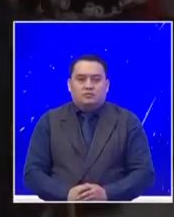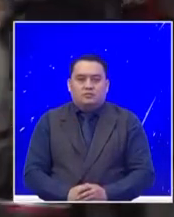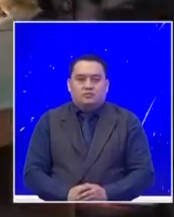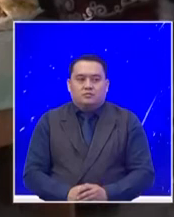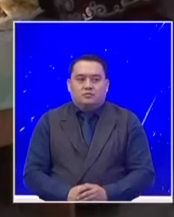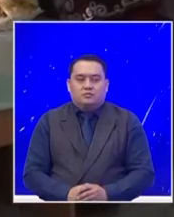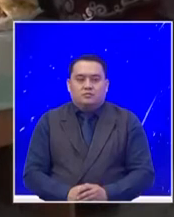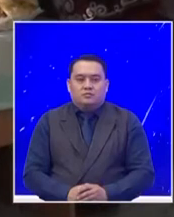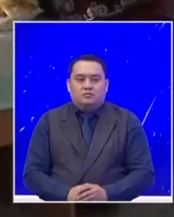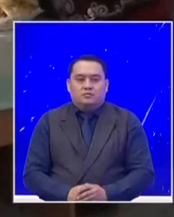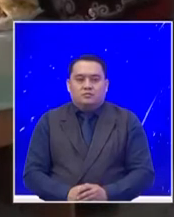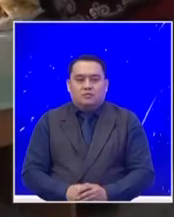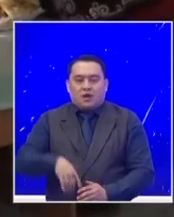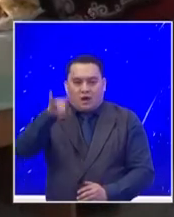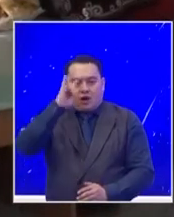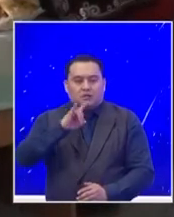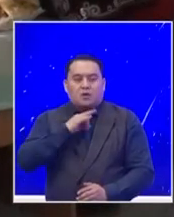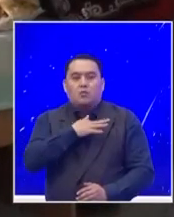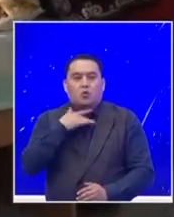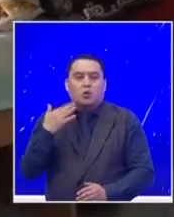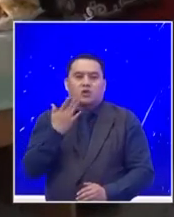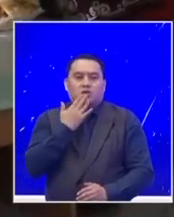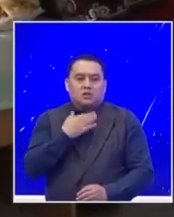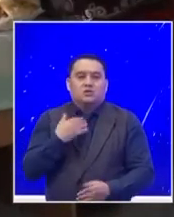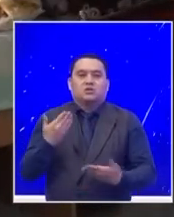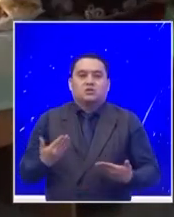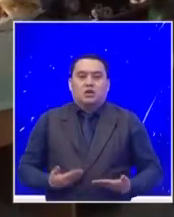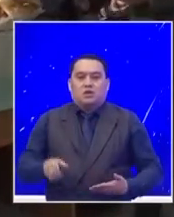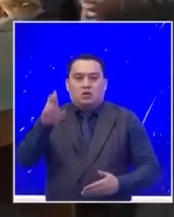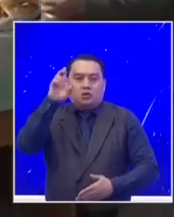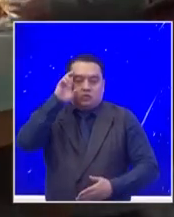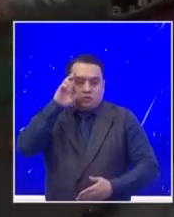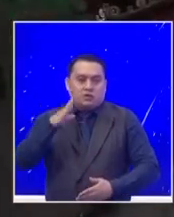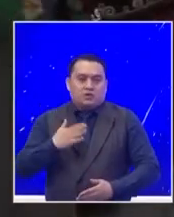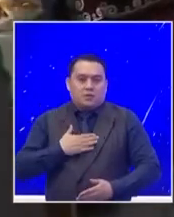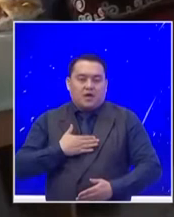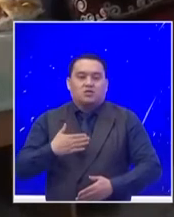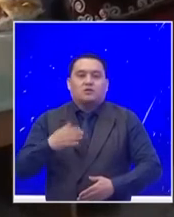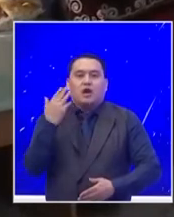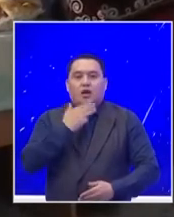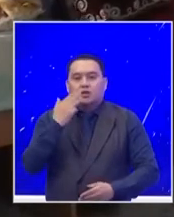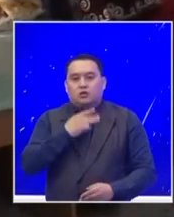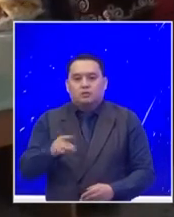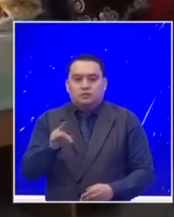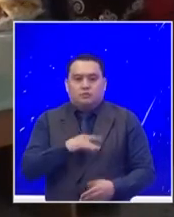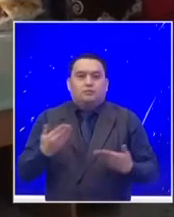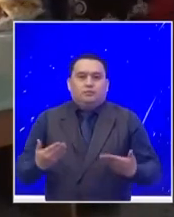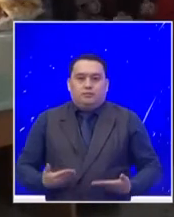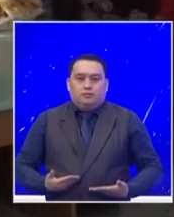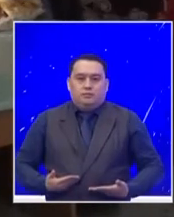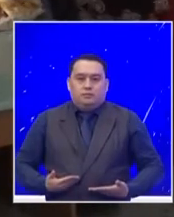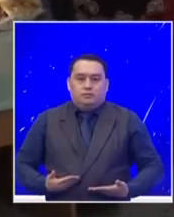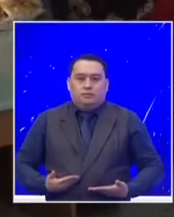Казахстан – это многонациональное государство, в нем проживает более 135 национальностей, а в нашем Каратальском районе проживает,